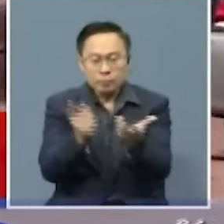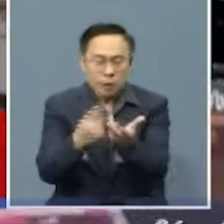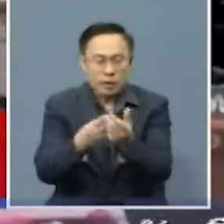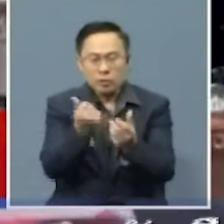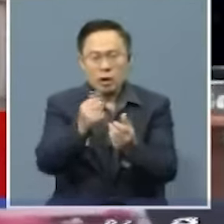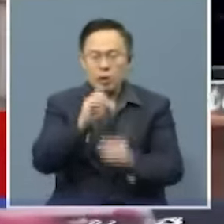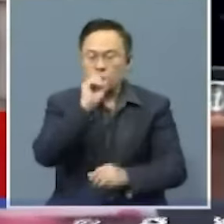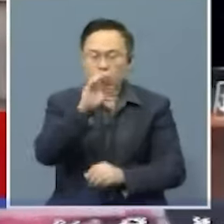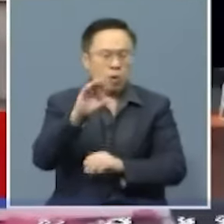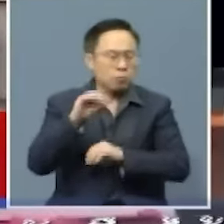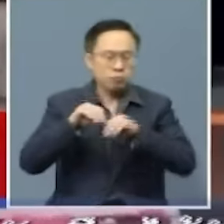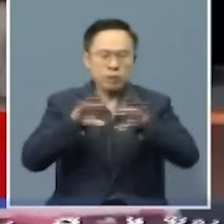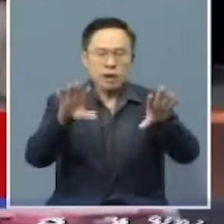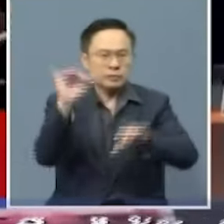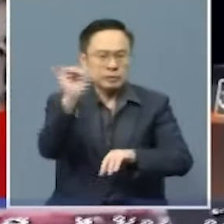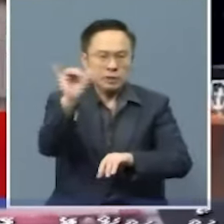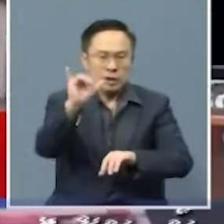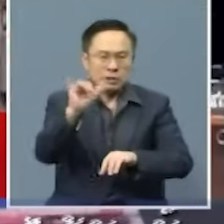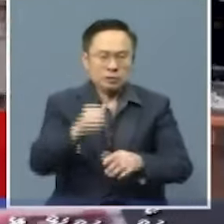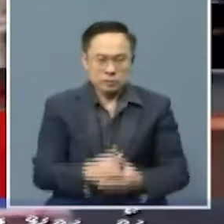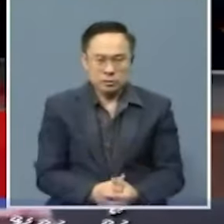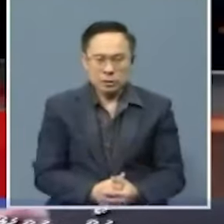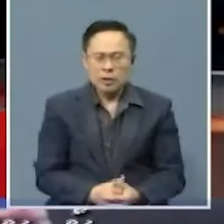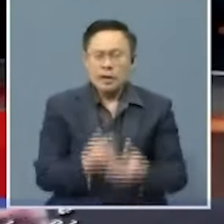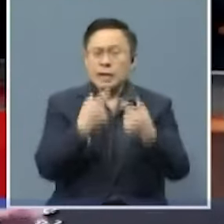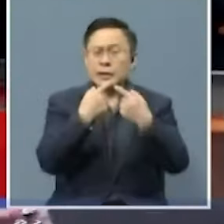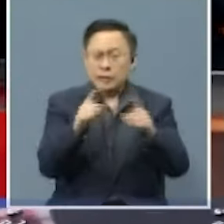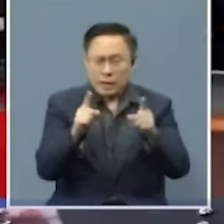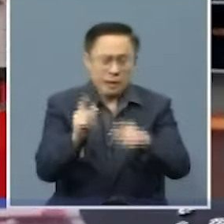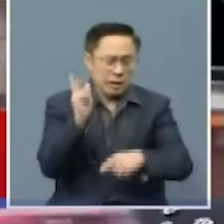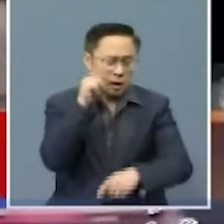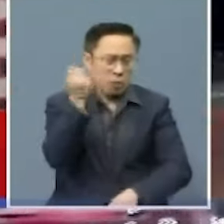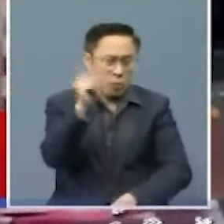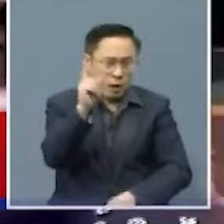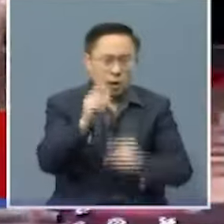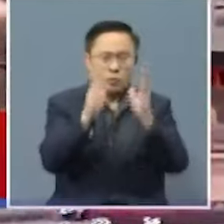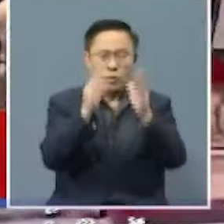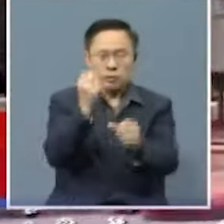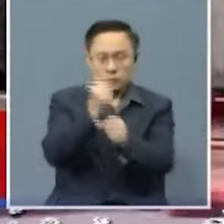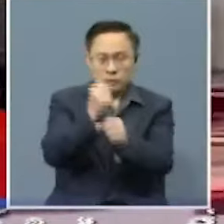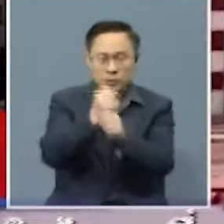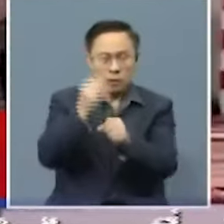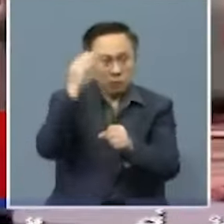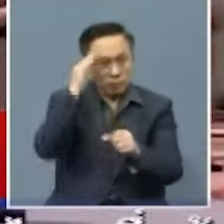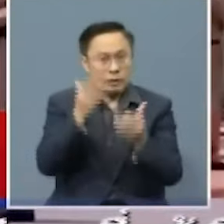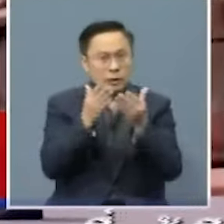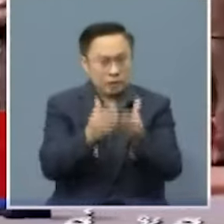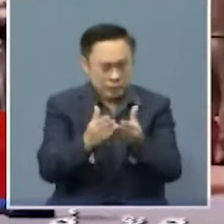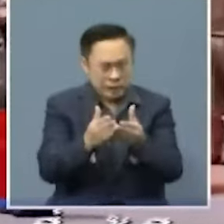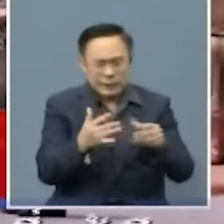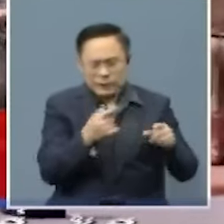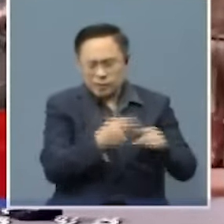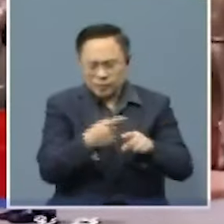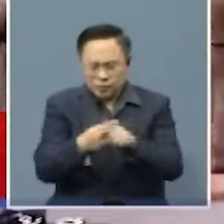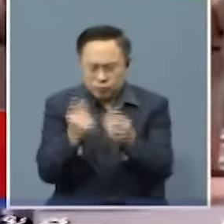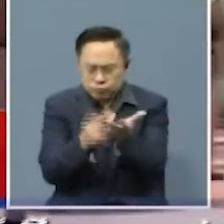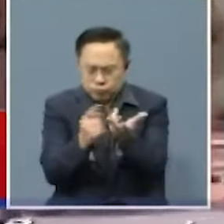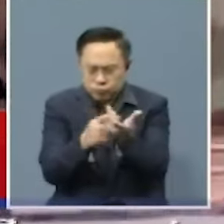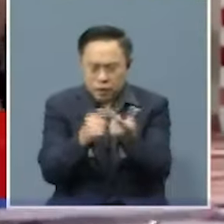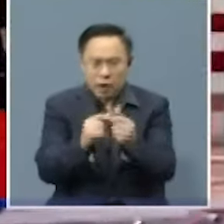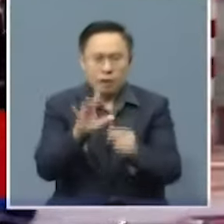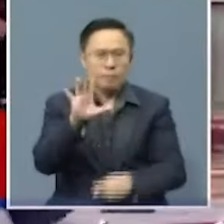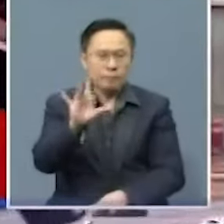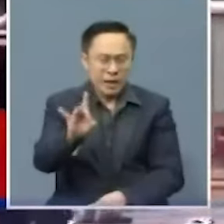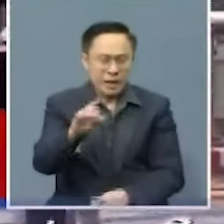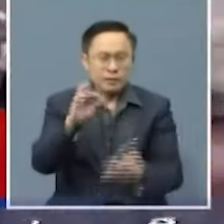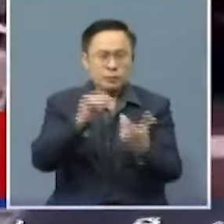ไม่มีการยืนยันค่ะในเบื้องต้นนะคะจากรายงานข่าวทราบว่ามีกำลังพลของเรือได้รับบาดเจ็บคาดว่าจะเป็น